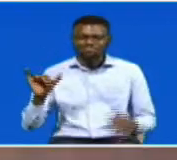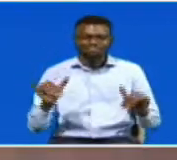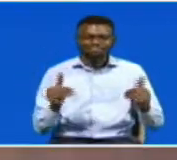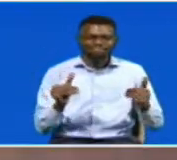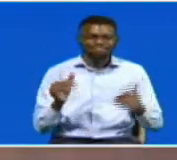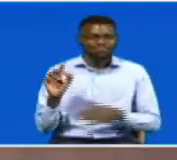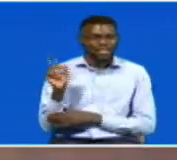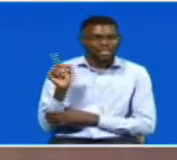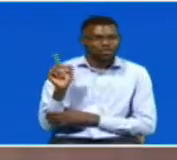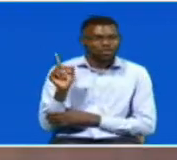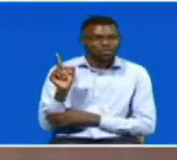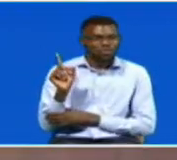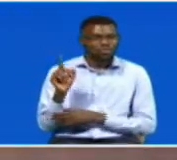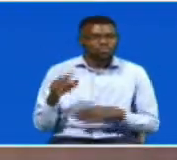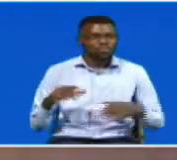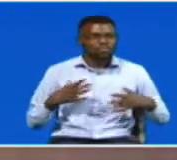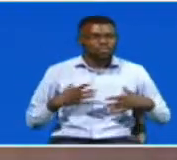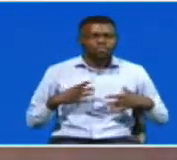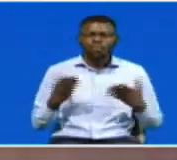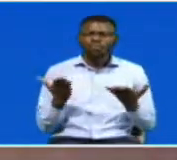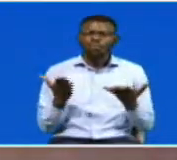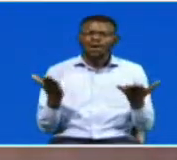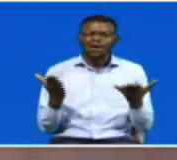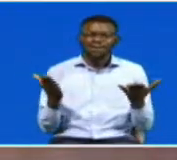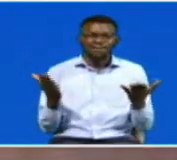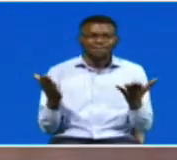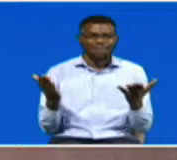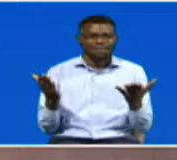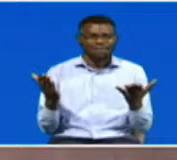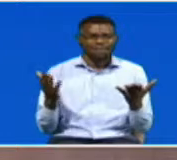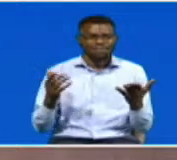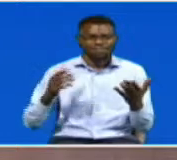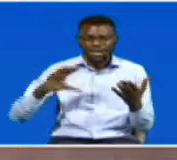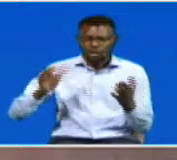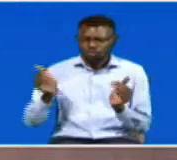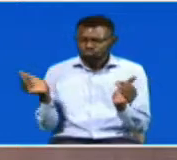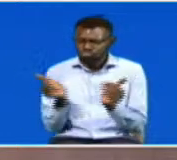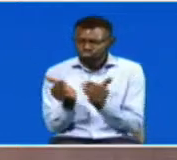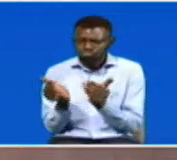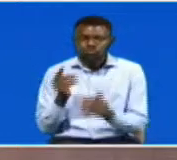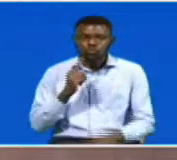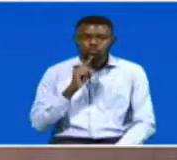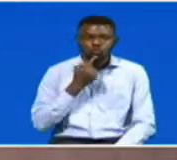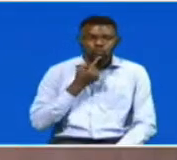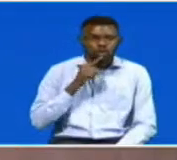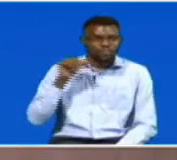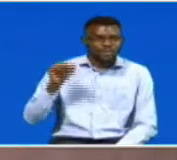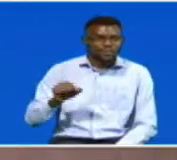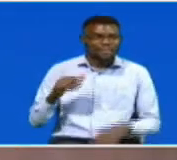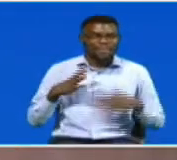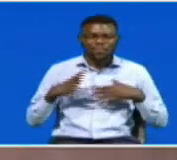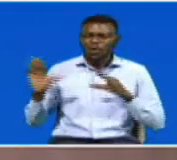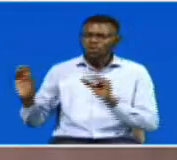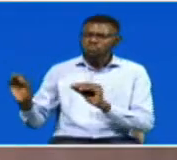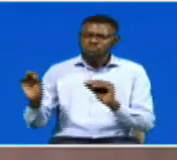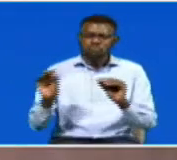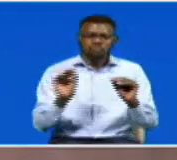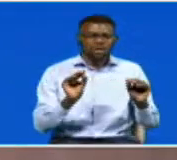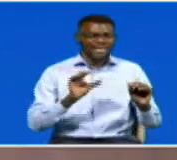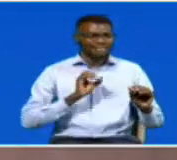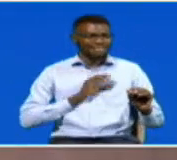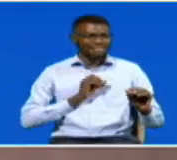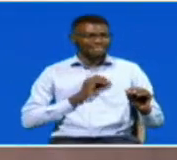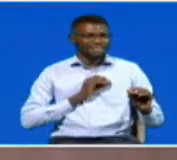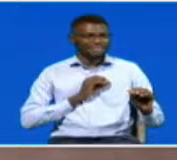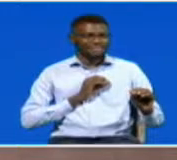Na wakazi wa kijiji cha Nakuse Lokwara, kaunti ndogo ya Turkana Kusini, wamehama makwao wakihofia